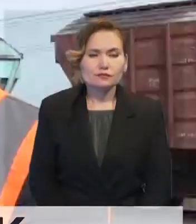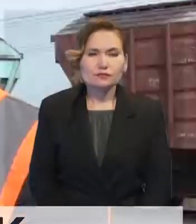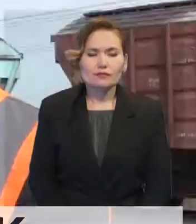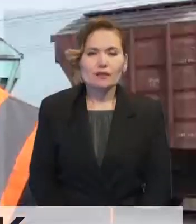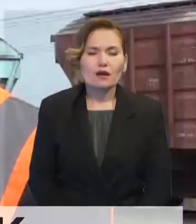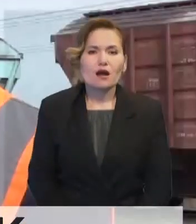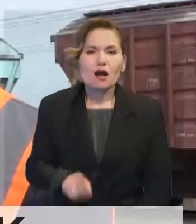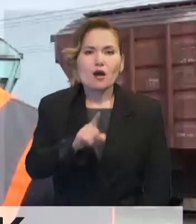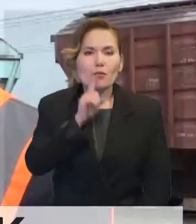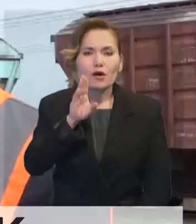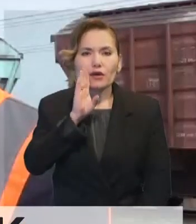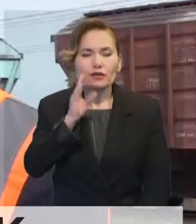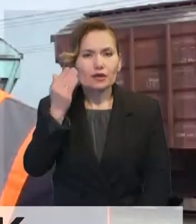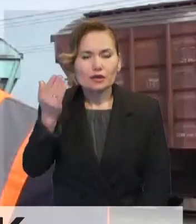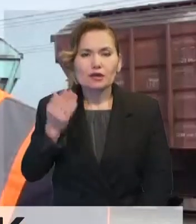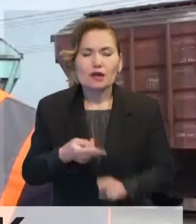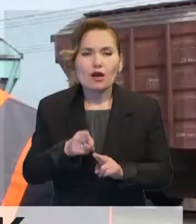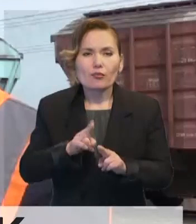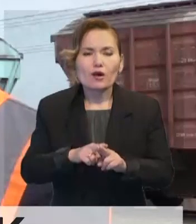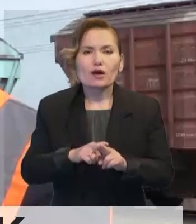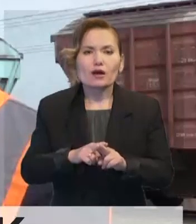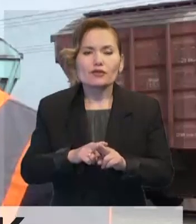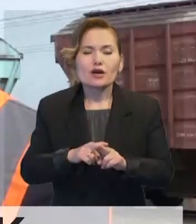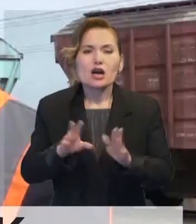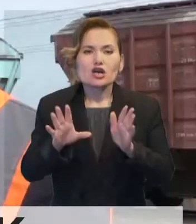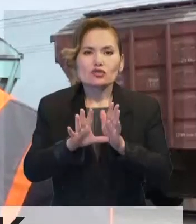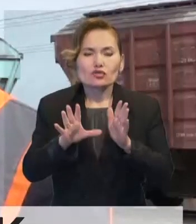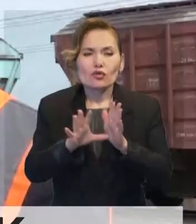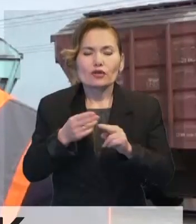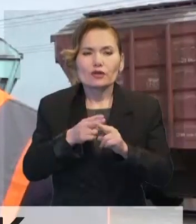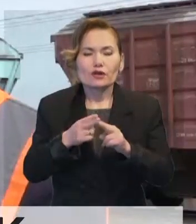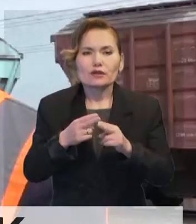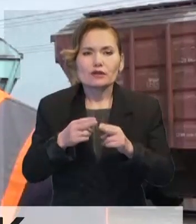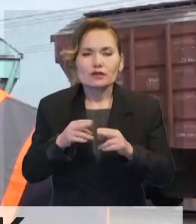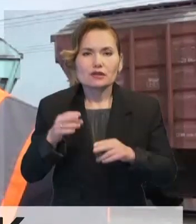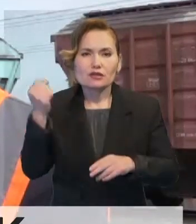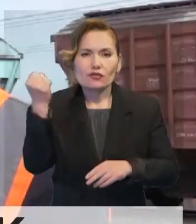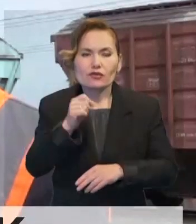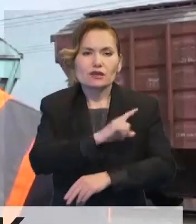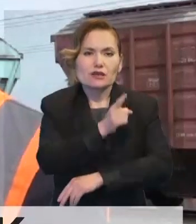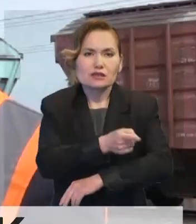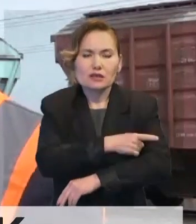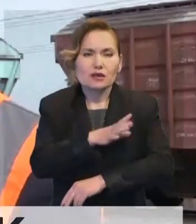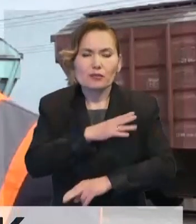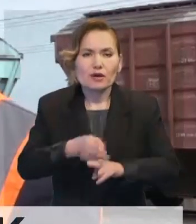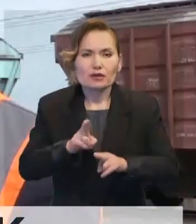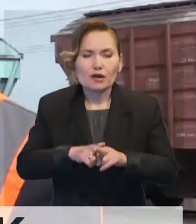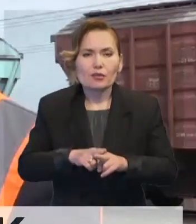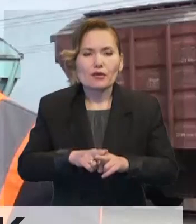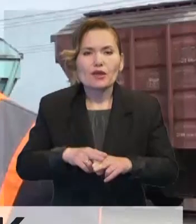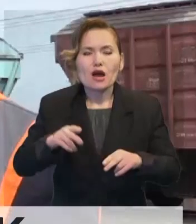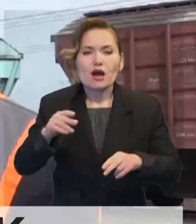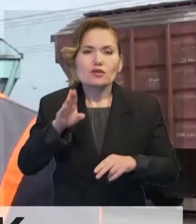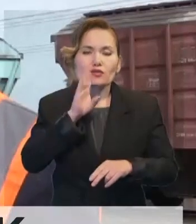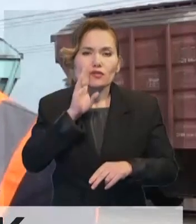Қыз бала сымдарды ұстамаған, бірақ кернеулігі доғаның тоғына түсті. Доға иісі мен түсі жоқ электр тоғы, оның бар жоғын